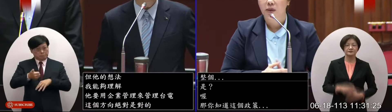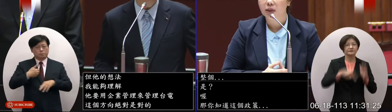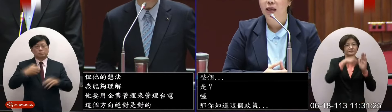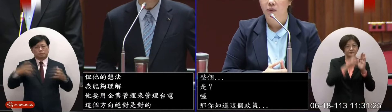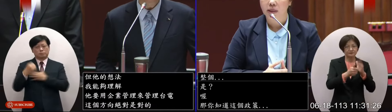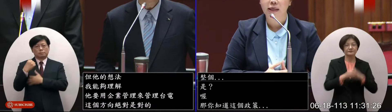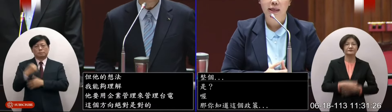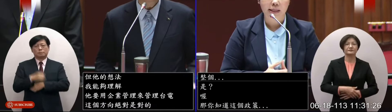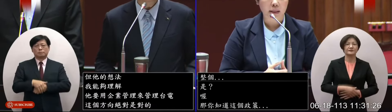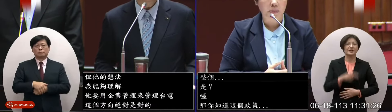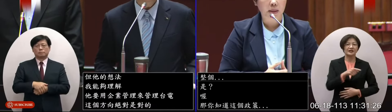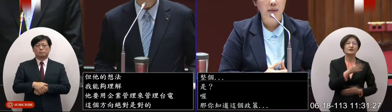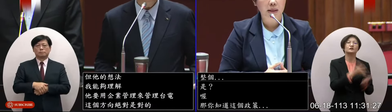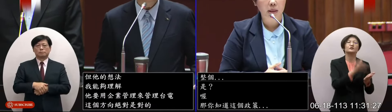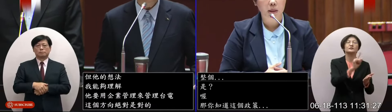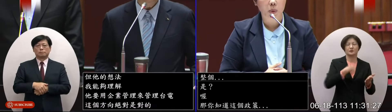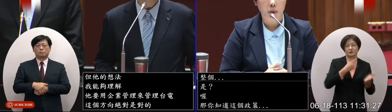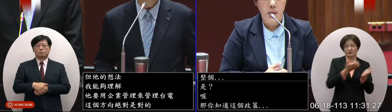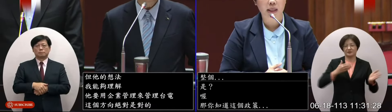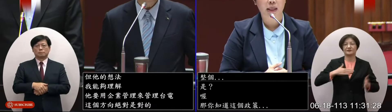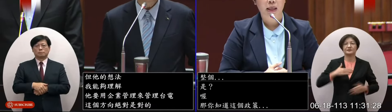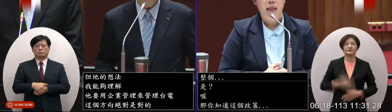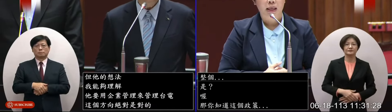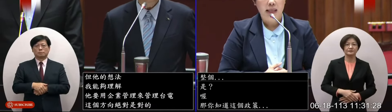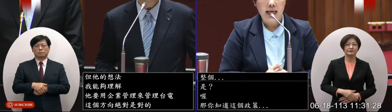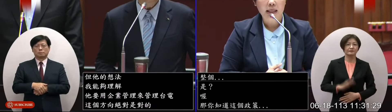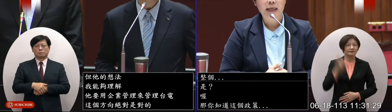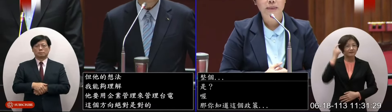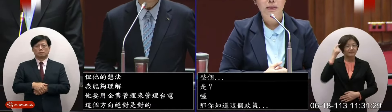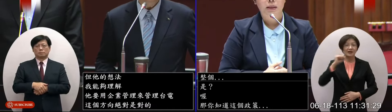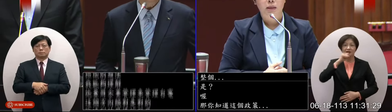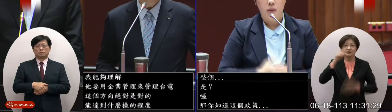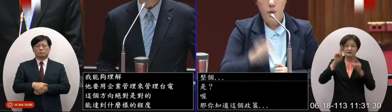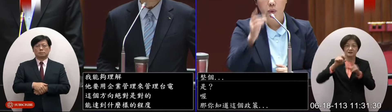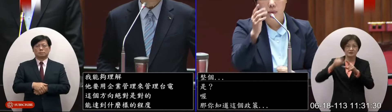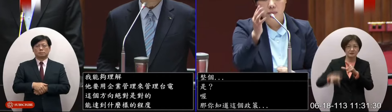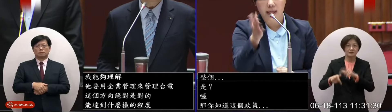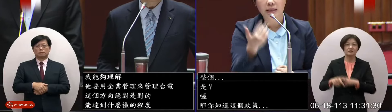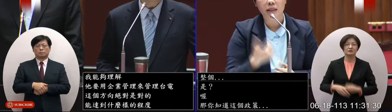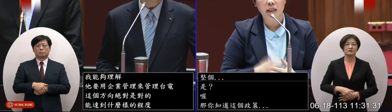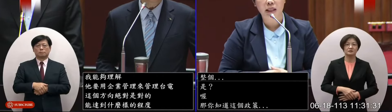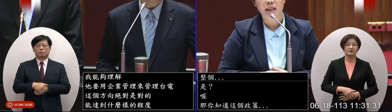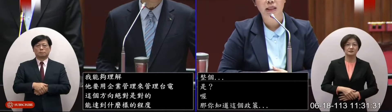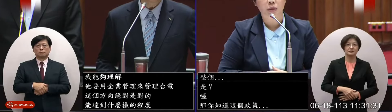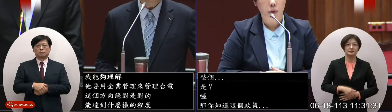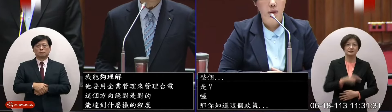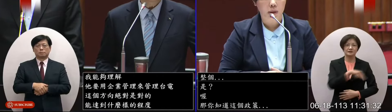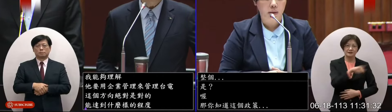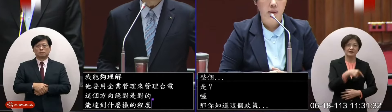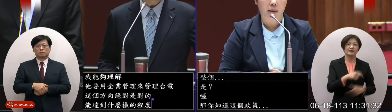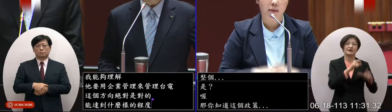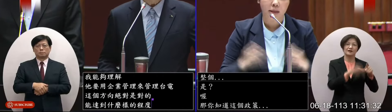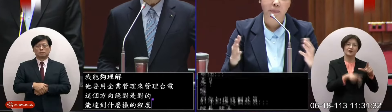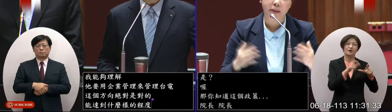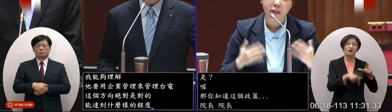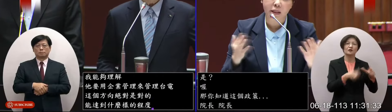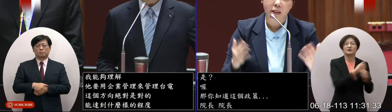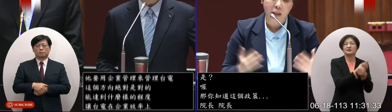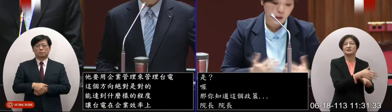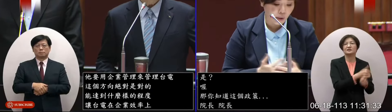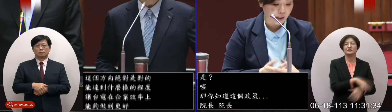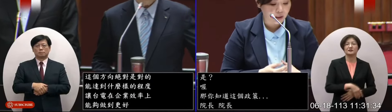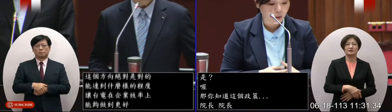共同努力。 院长，我知道你要讲什么，但是我觉得台电都来自企业界，就是成本